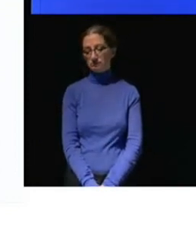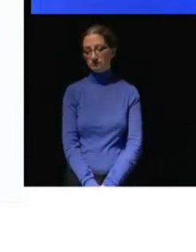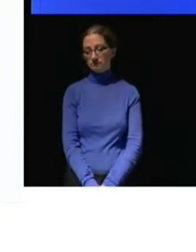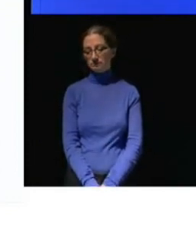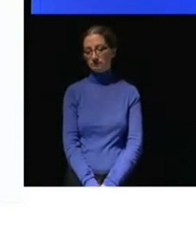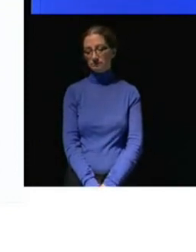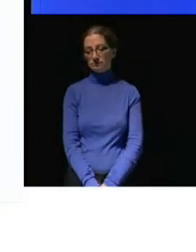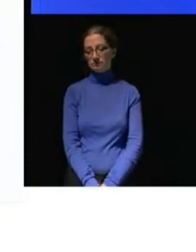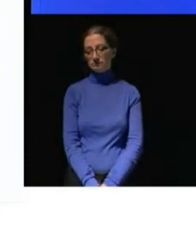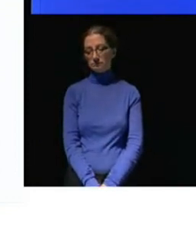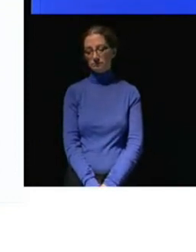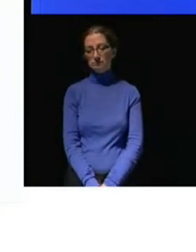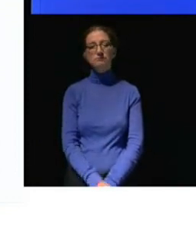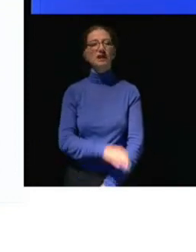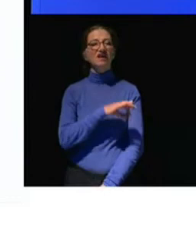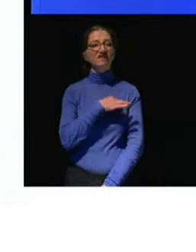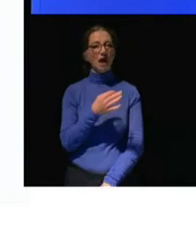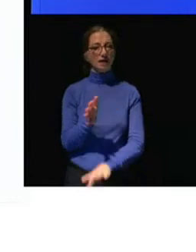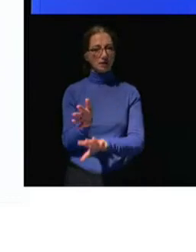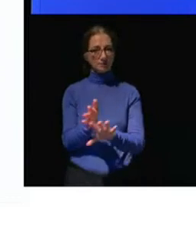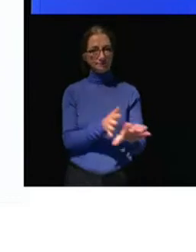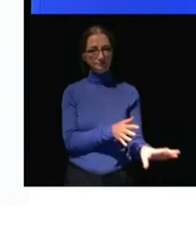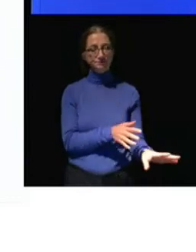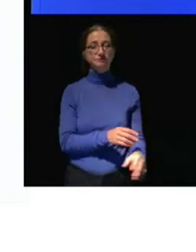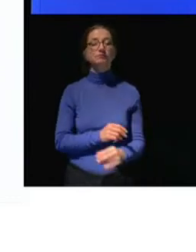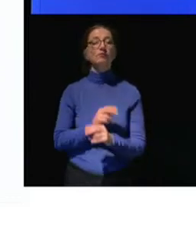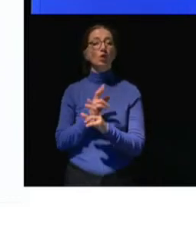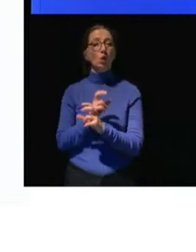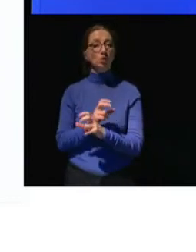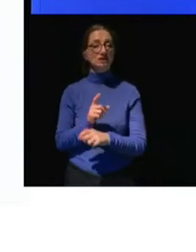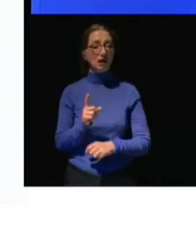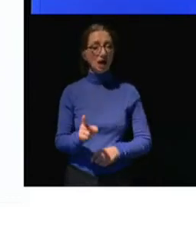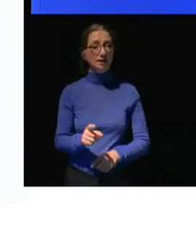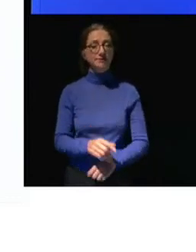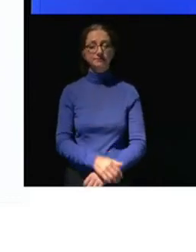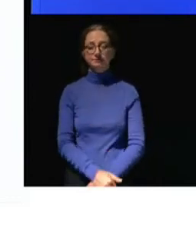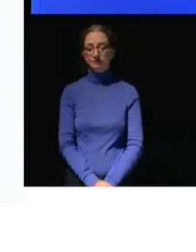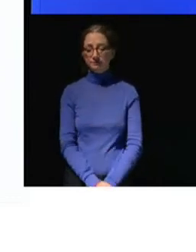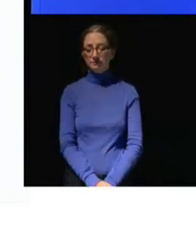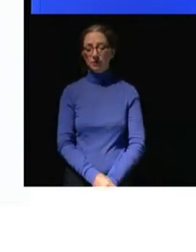So viel in Kürze zu Frankreich. In Österreich gibt es den